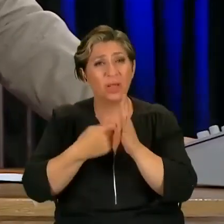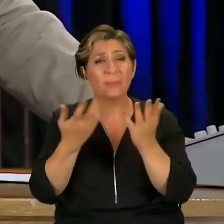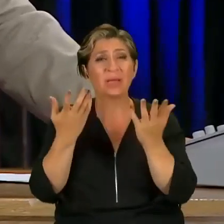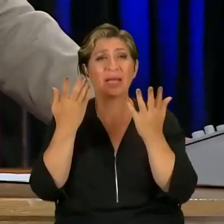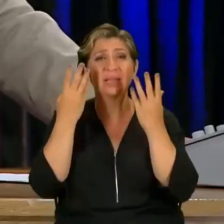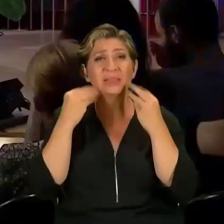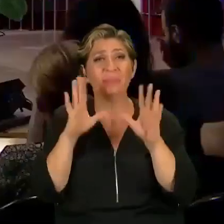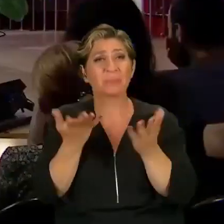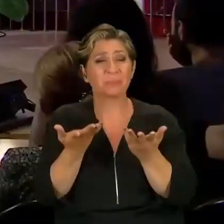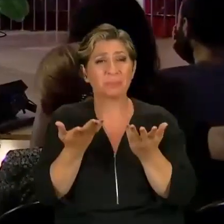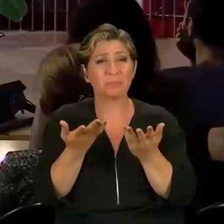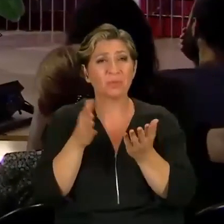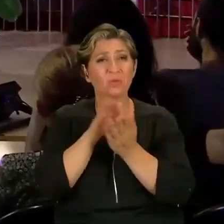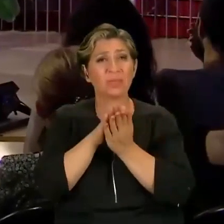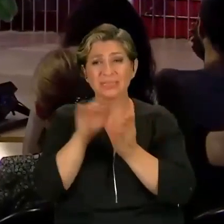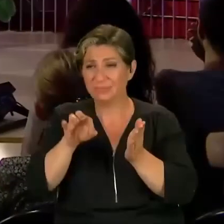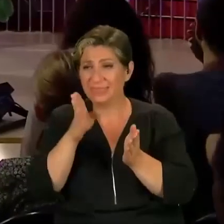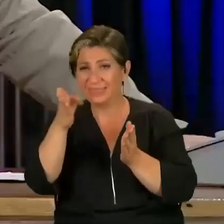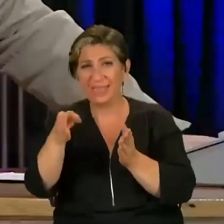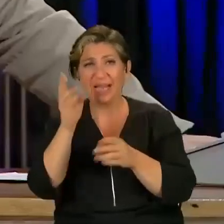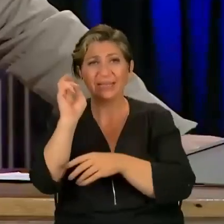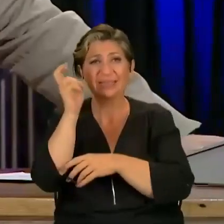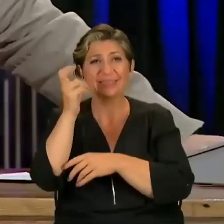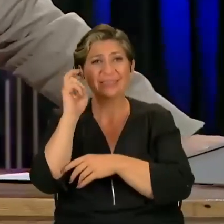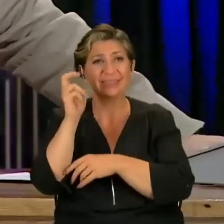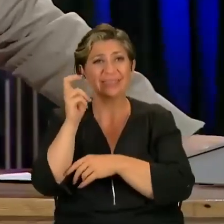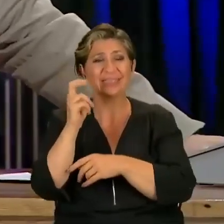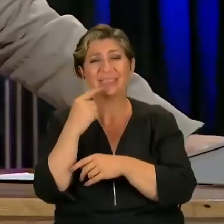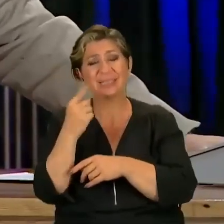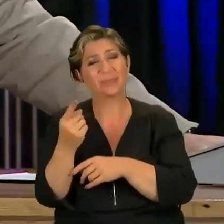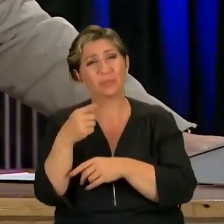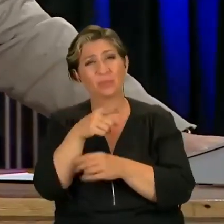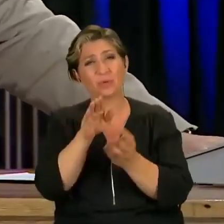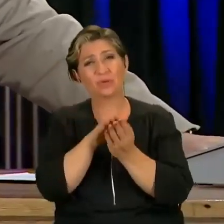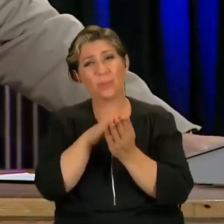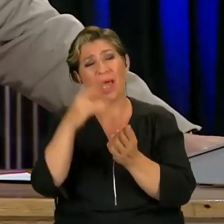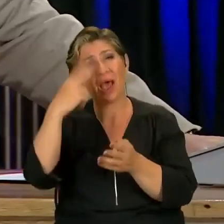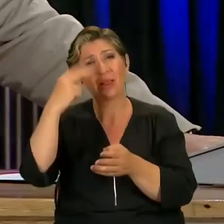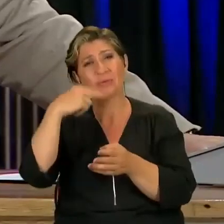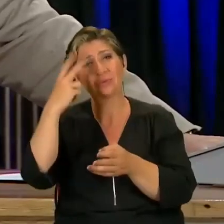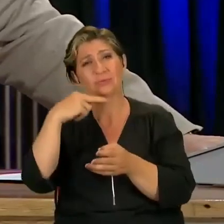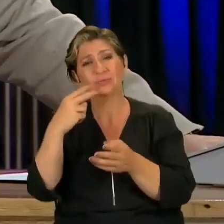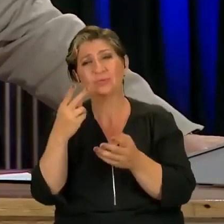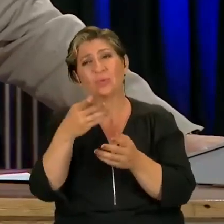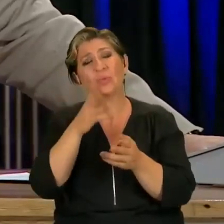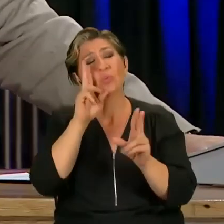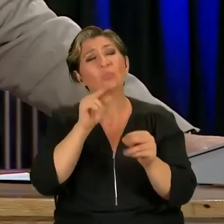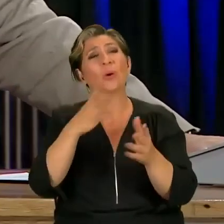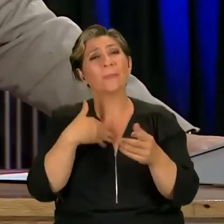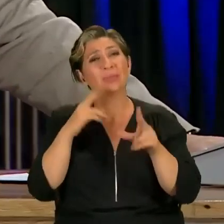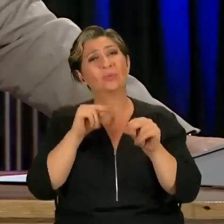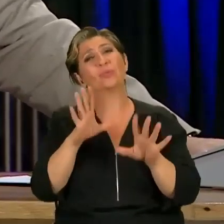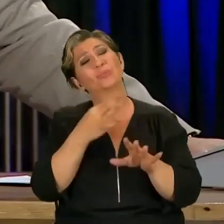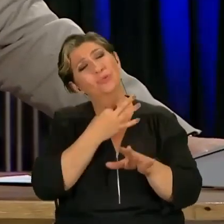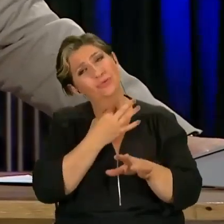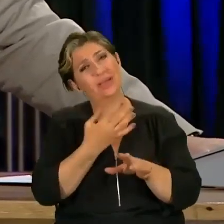kilitliyorlar hayvancağızı? Şimdi gitsen, kapıyı çalsam, desem ki ya bu köpeği ağlatıyorsunuz bütün gece, o da uyumuyor, ben